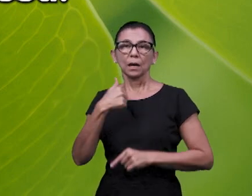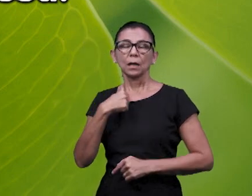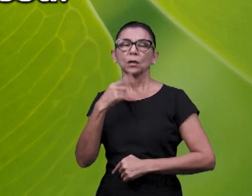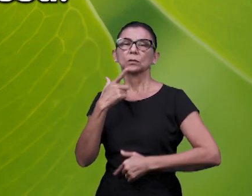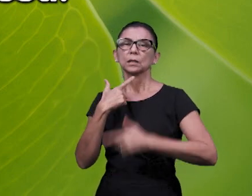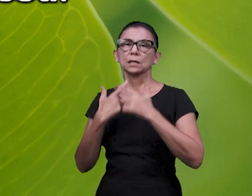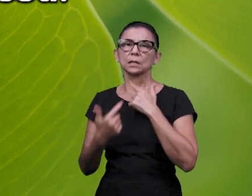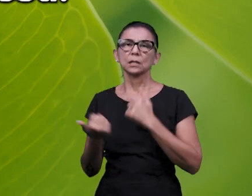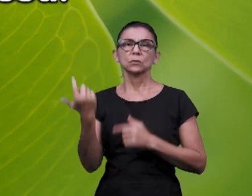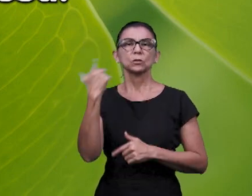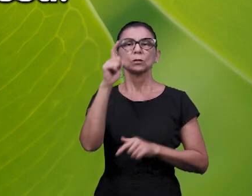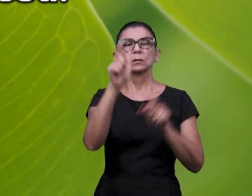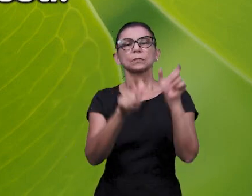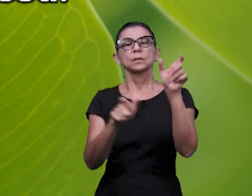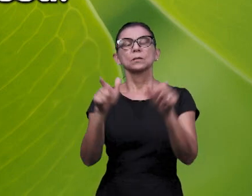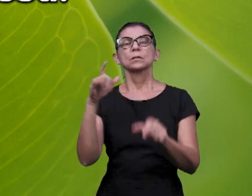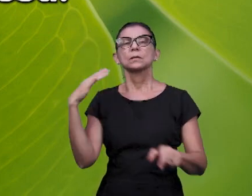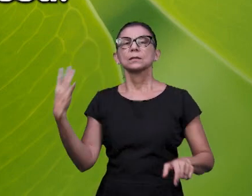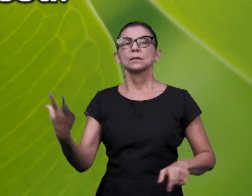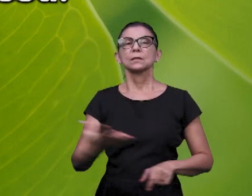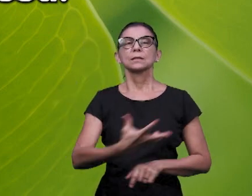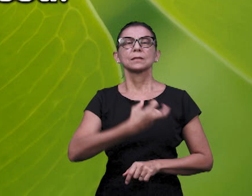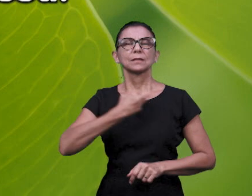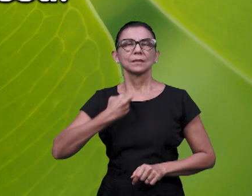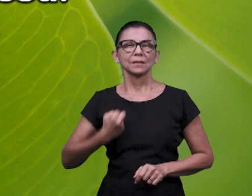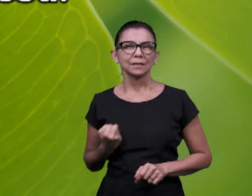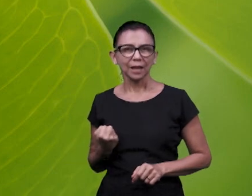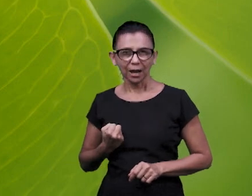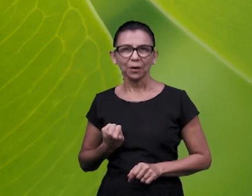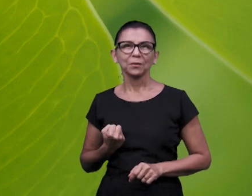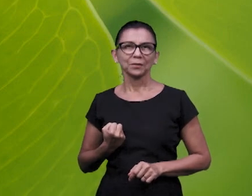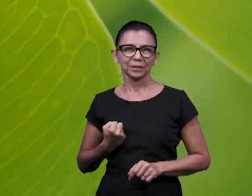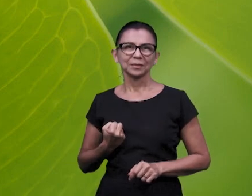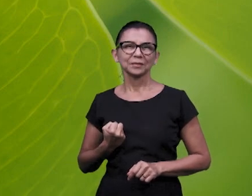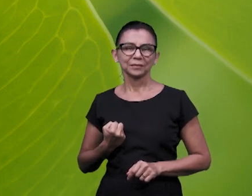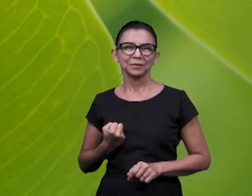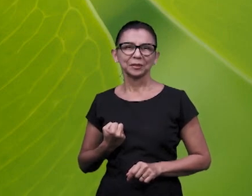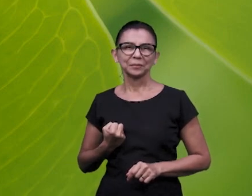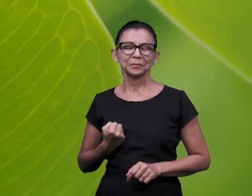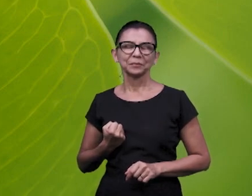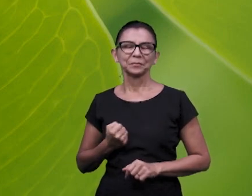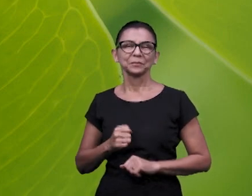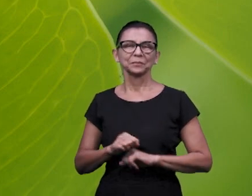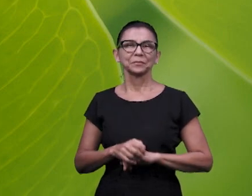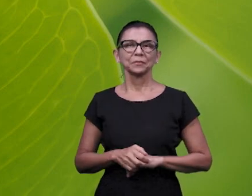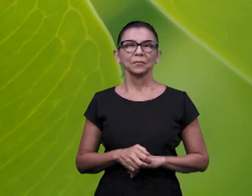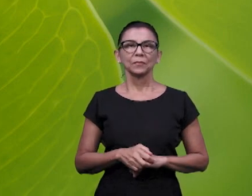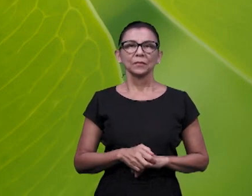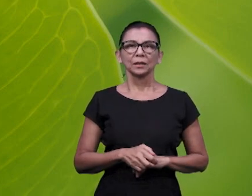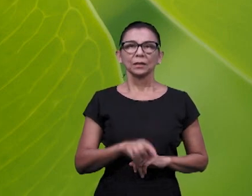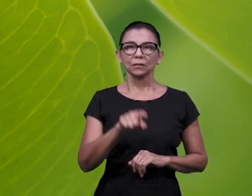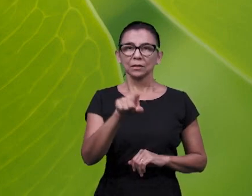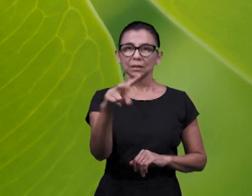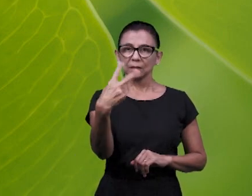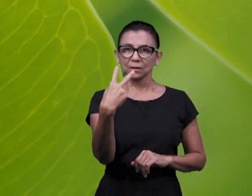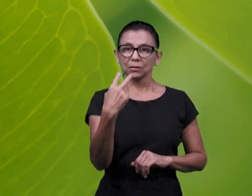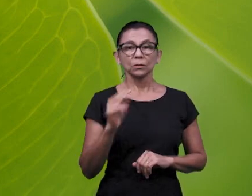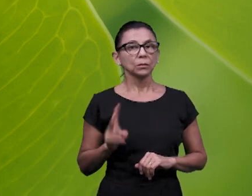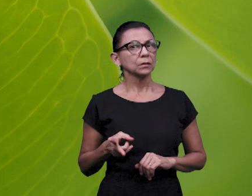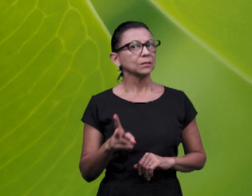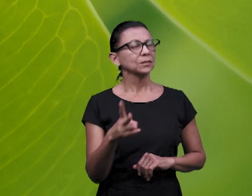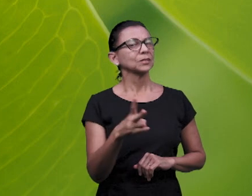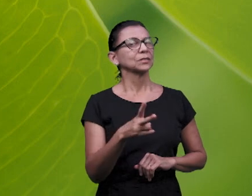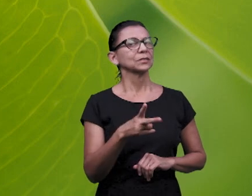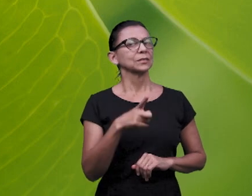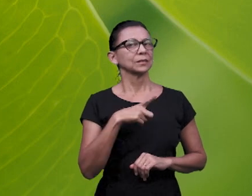travers cette programmation et avec certitude, elles seront touchées aussi. Donc,